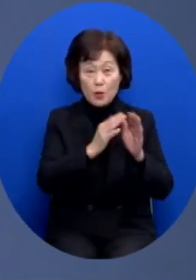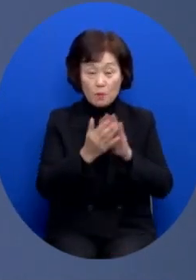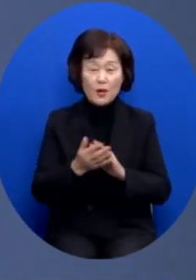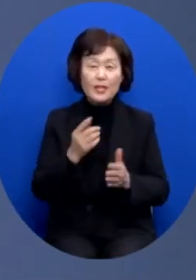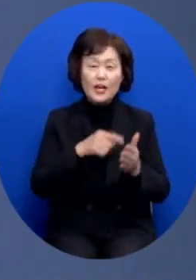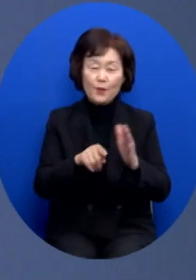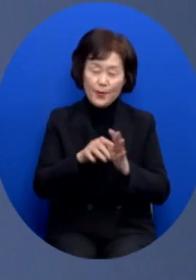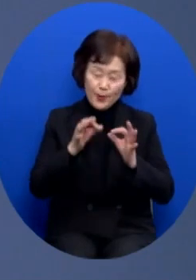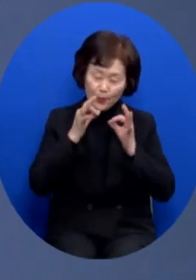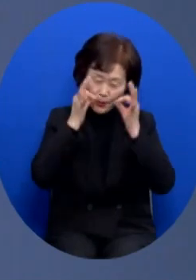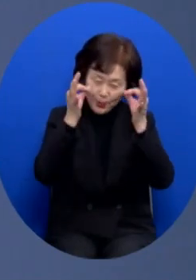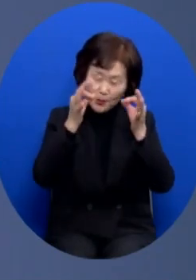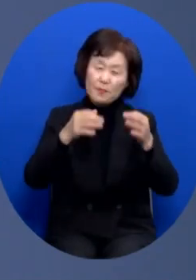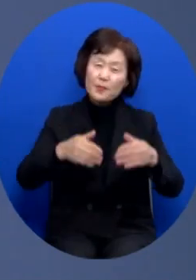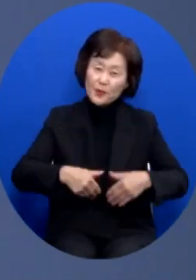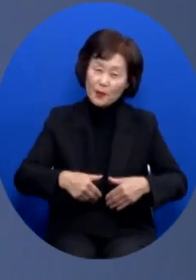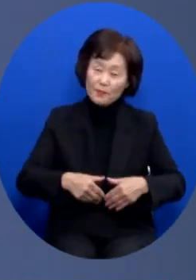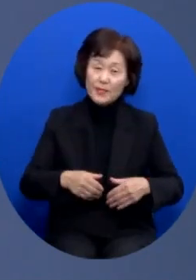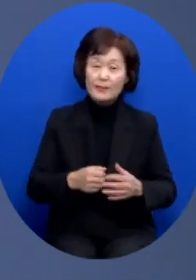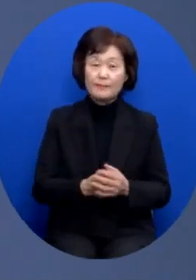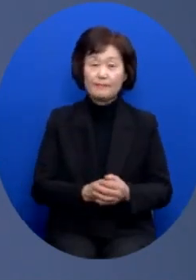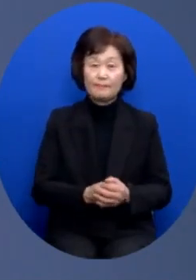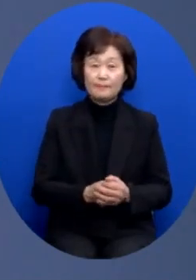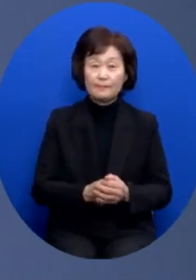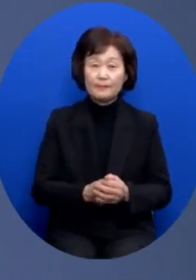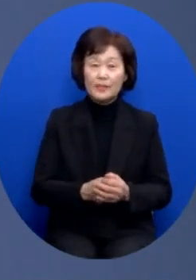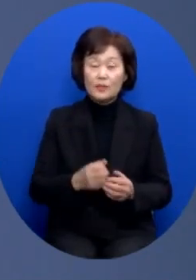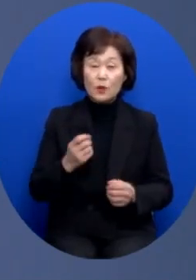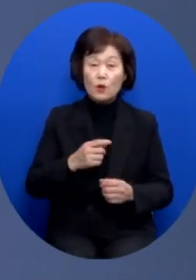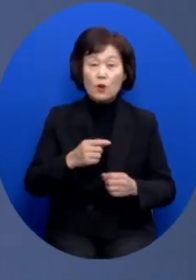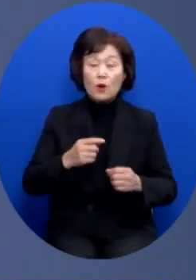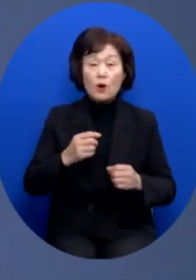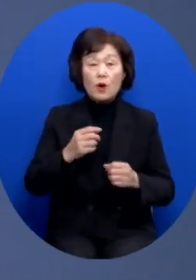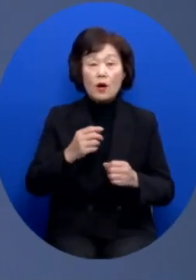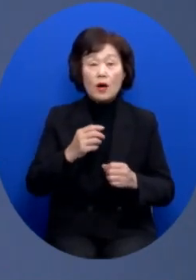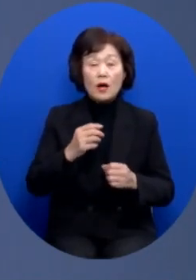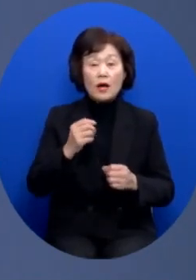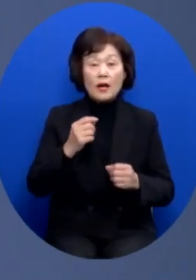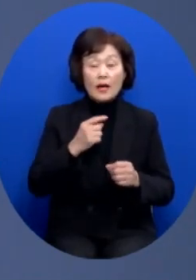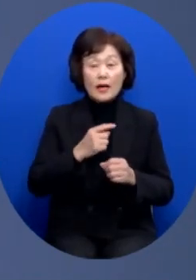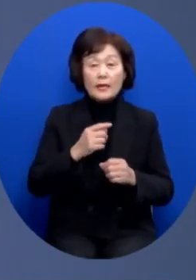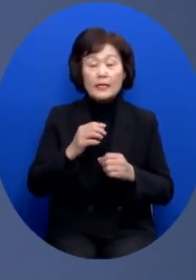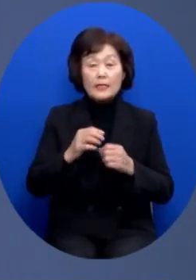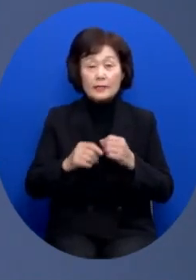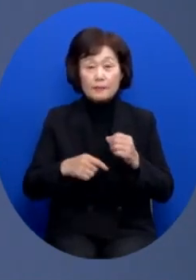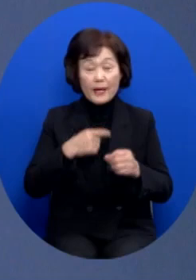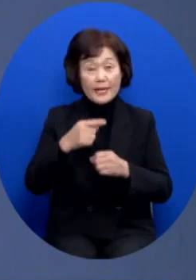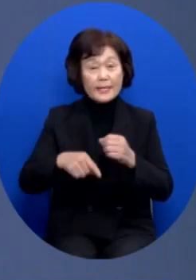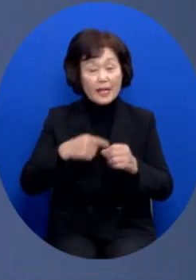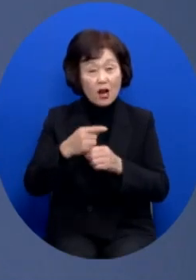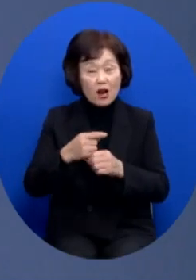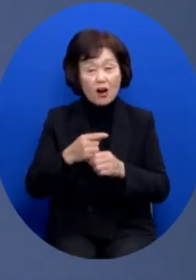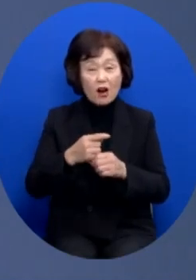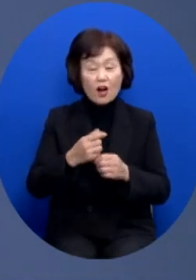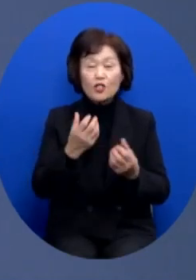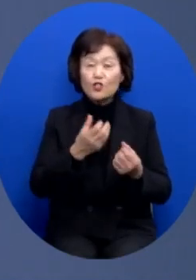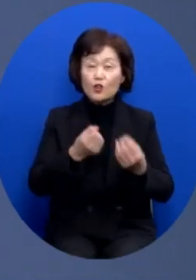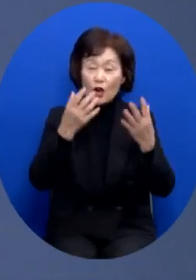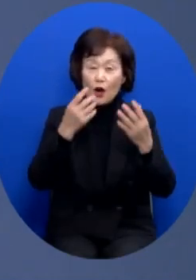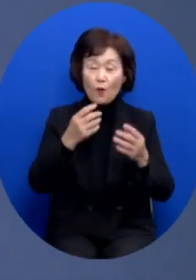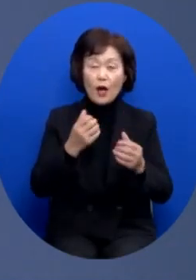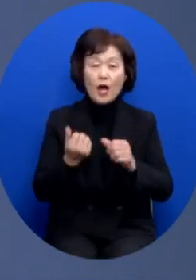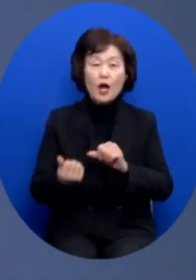생각을 합니다 사역으로는 어 내년 신년 할해 회를 비롯하여 부활절 연합